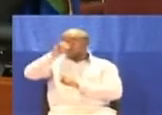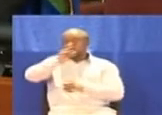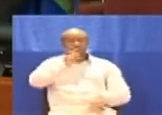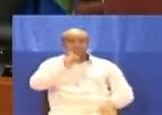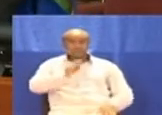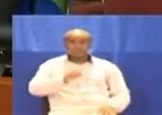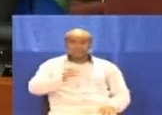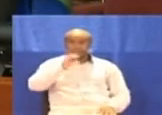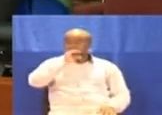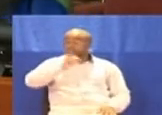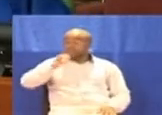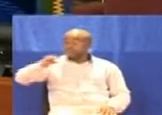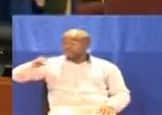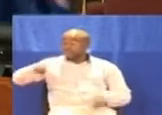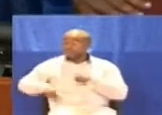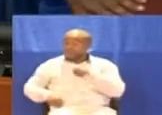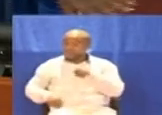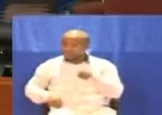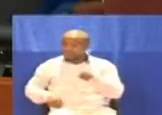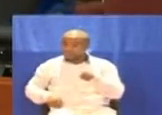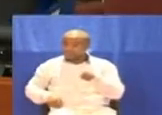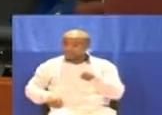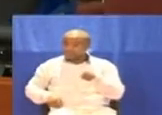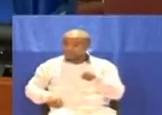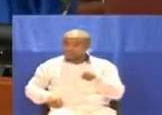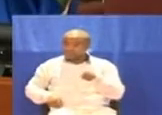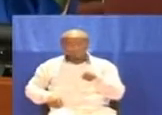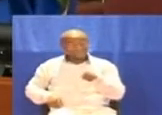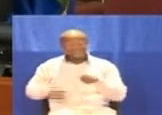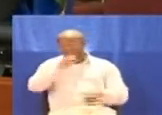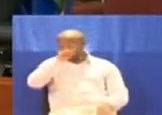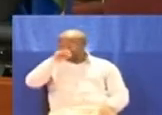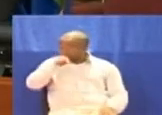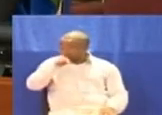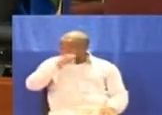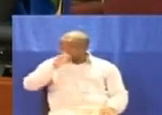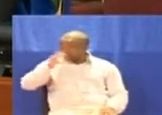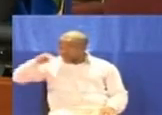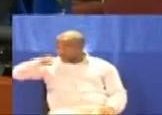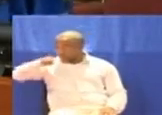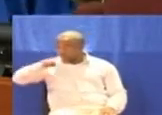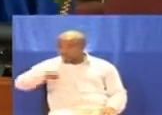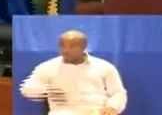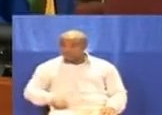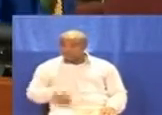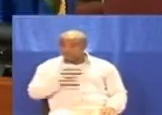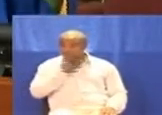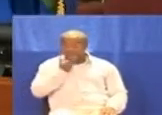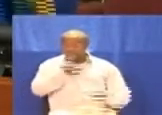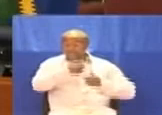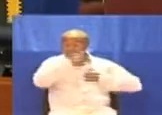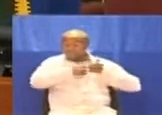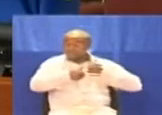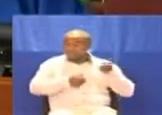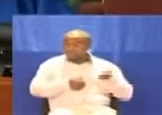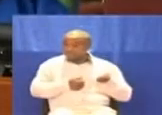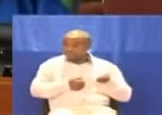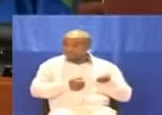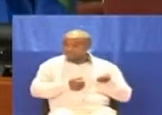CCM ile tunayofahamu sisi, ile acha hili. Na wakati huo unashindana wewe ambaye utoi hata